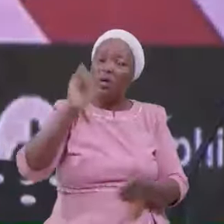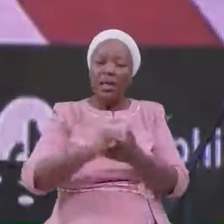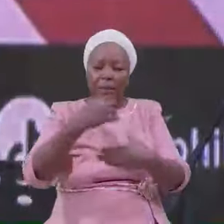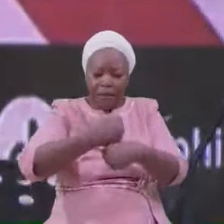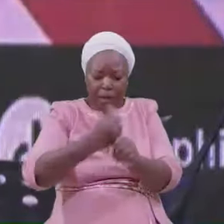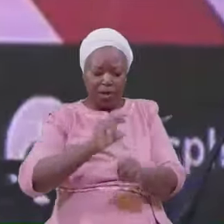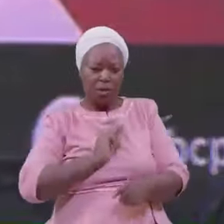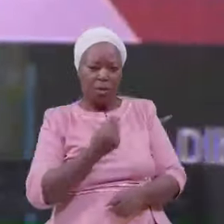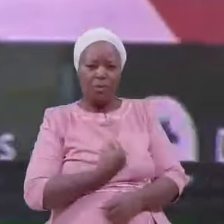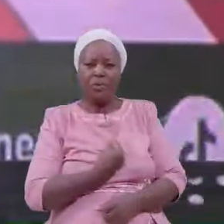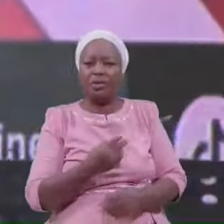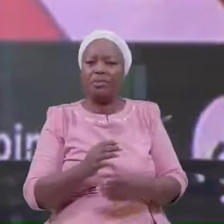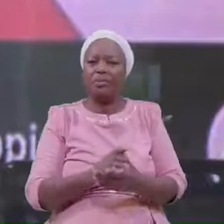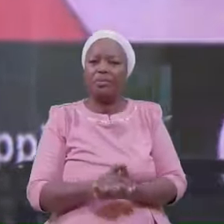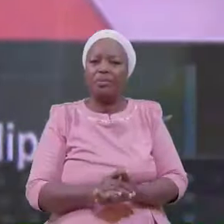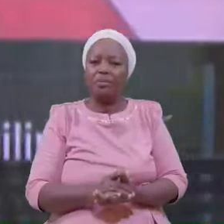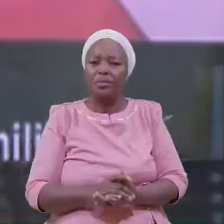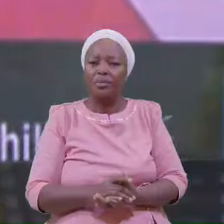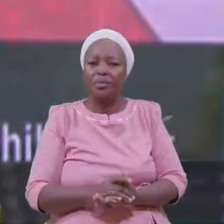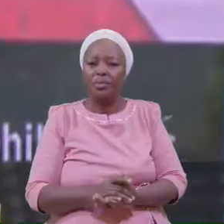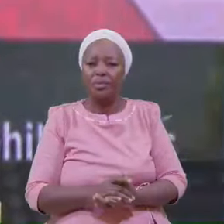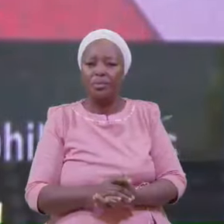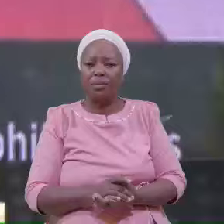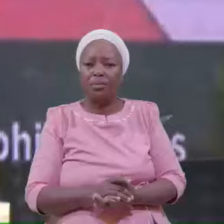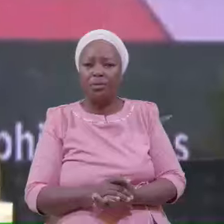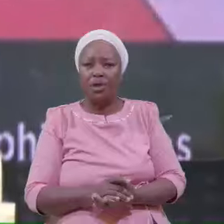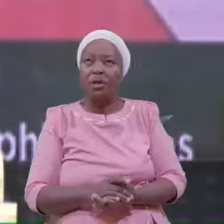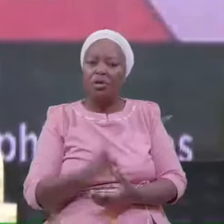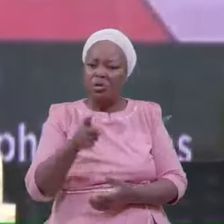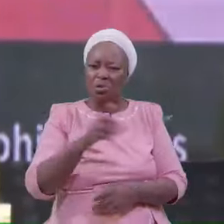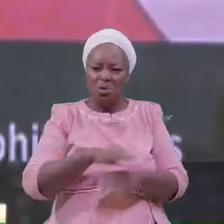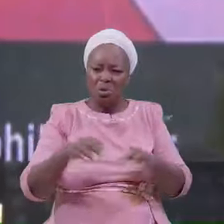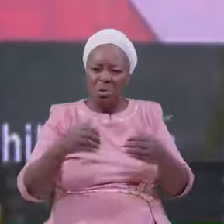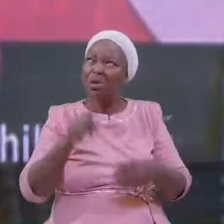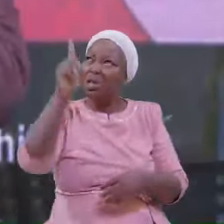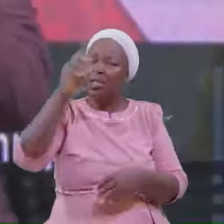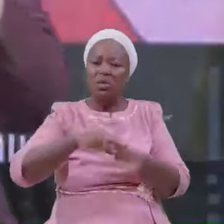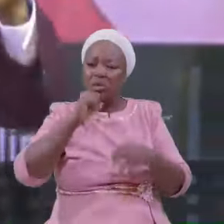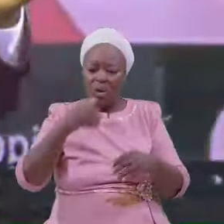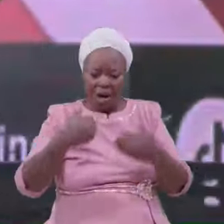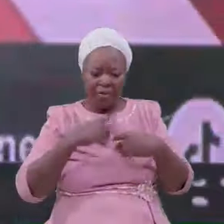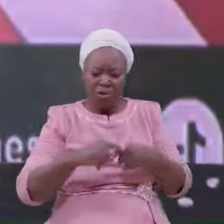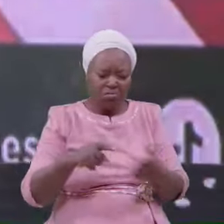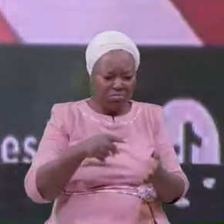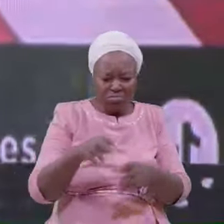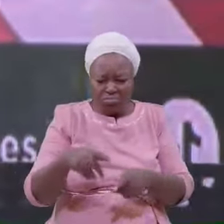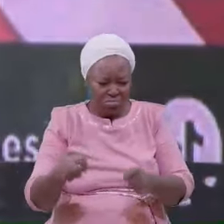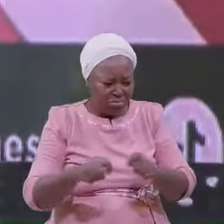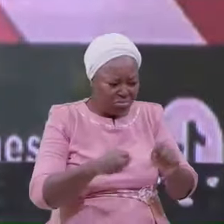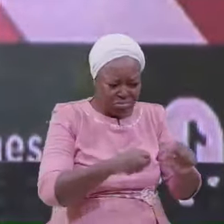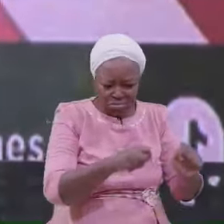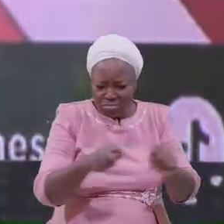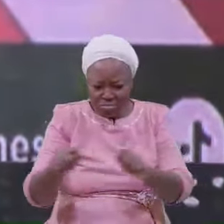Diyos ang gumawa sa iyo at it, sa akin. You doesn't need to try this and try this and try that. Marami the